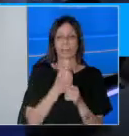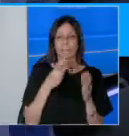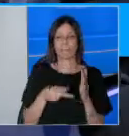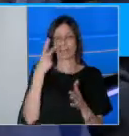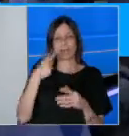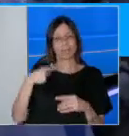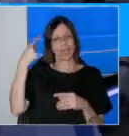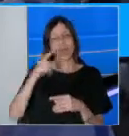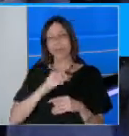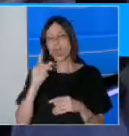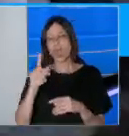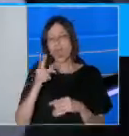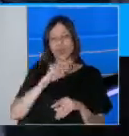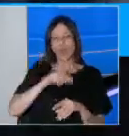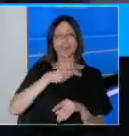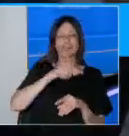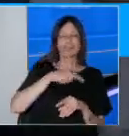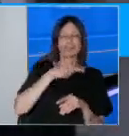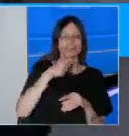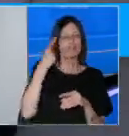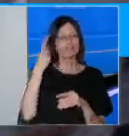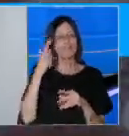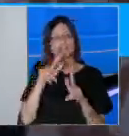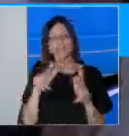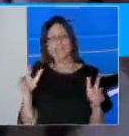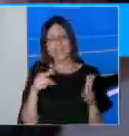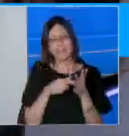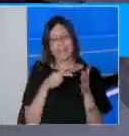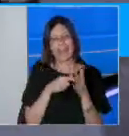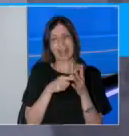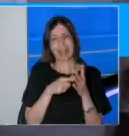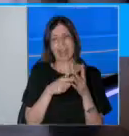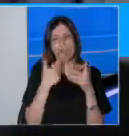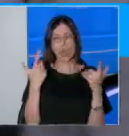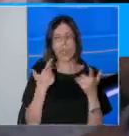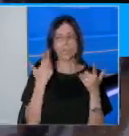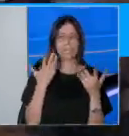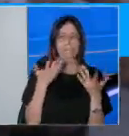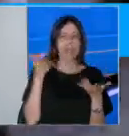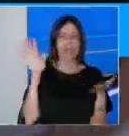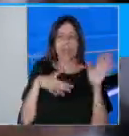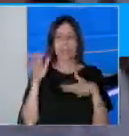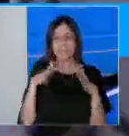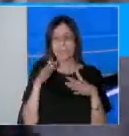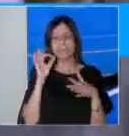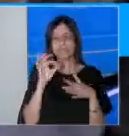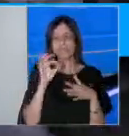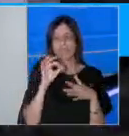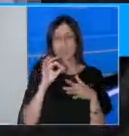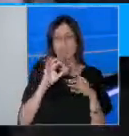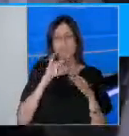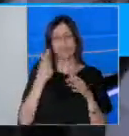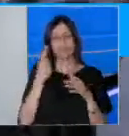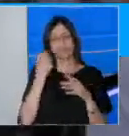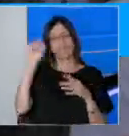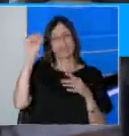ביום, אלא הערכות מצב שעתיות בעקבות האירועים האלימים מצד מפירי הסדר,